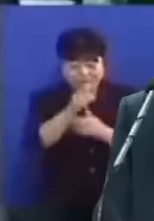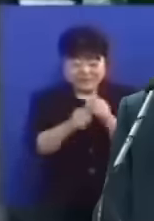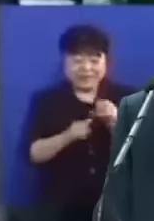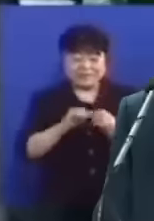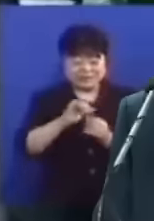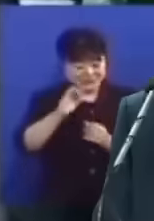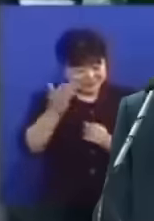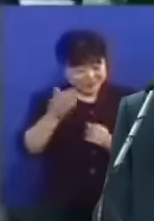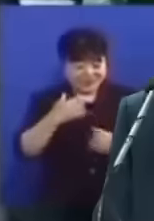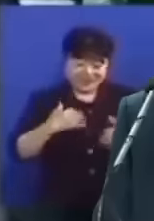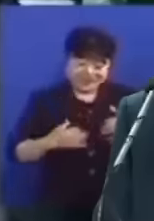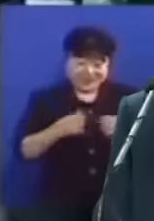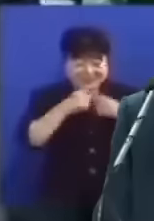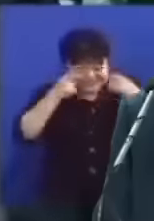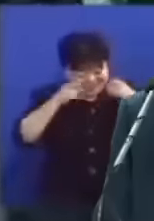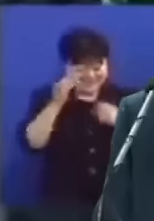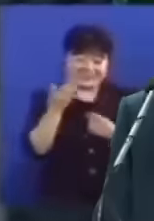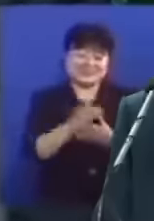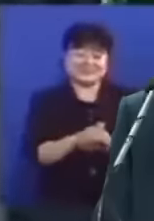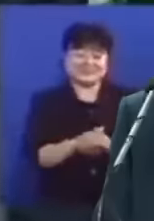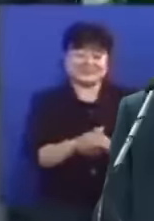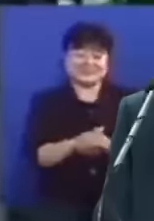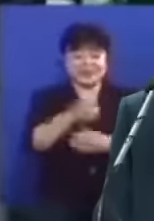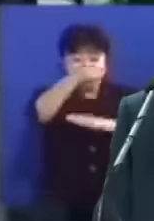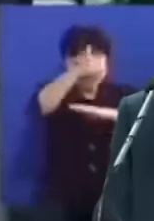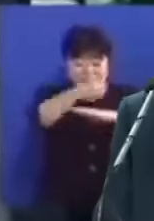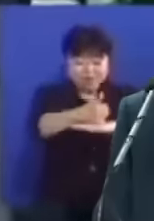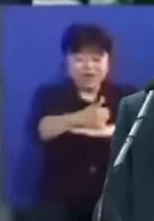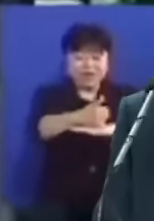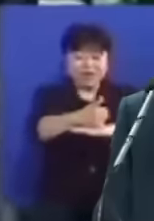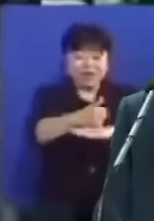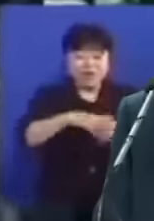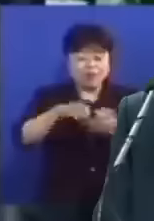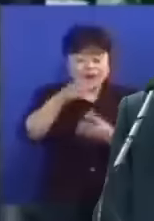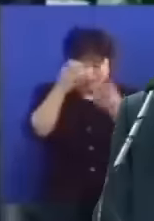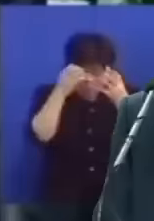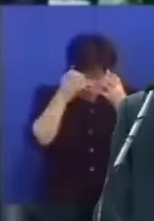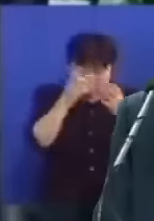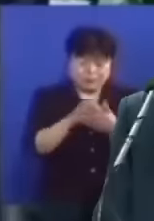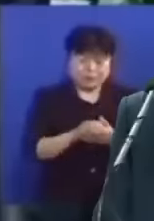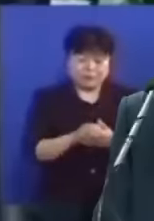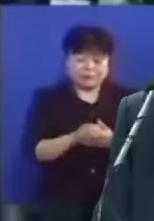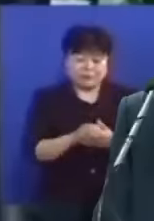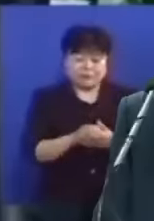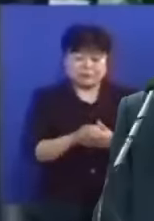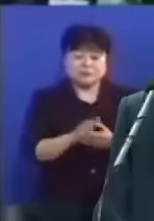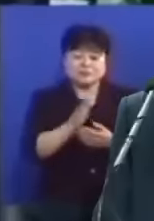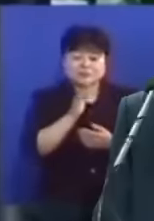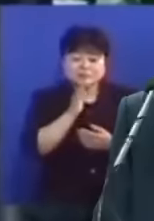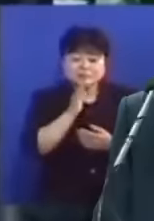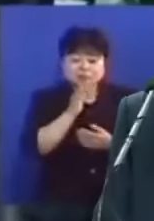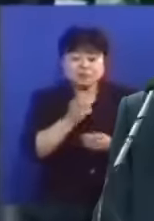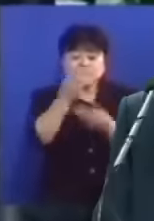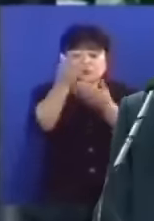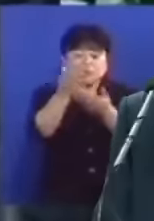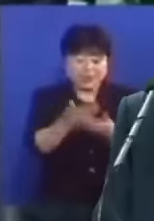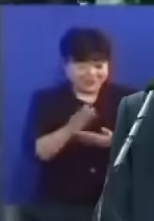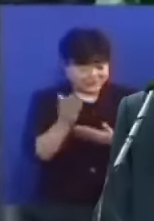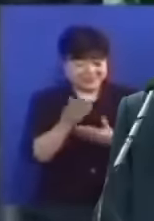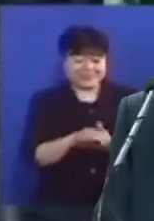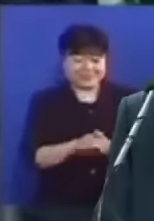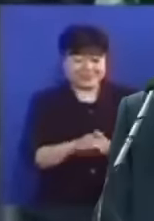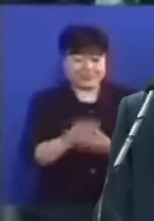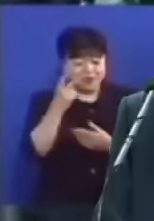하나님 백성이 되어 기뻐하고 즐거워했습니다. 그 결과 여러분 환난과 고통이 동등한 거의 큰 축복을 가져왔지